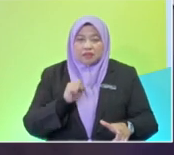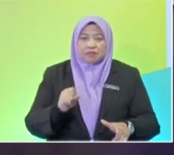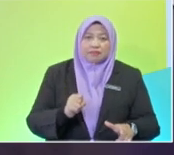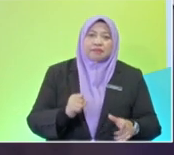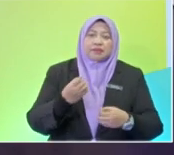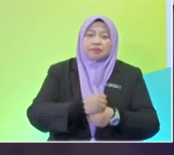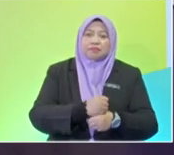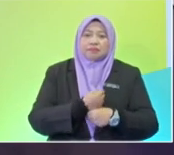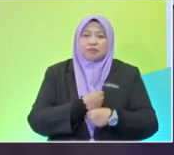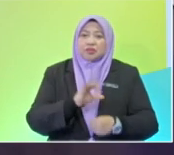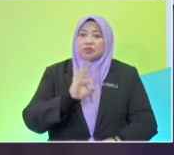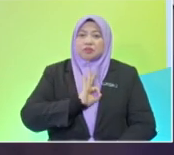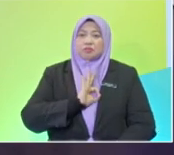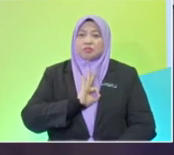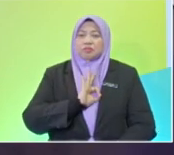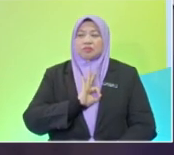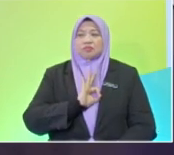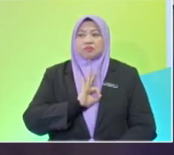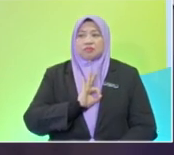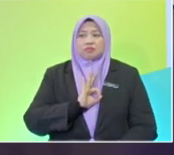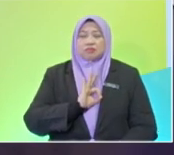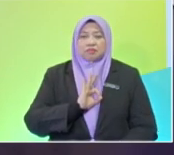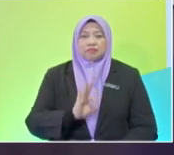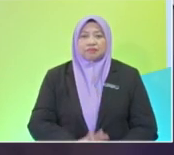bentuk hutang tadi bentuk butang